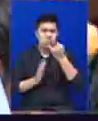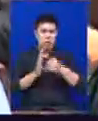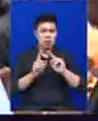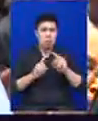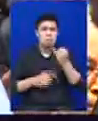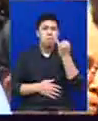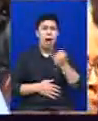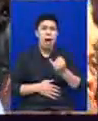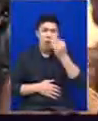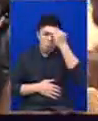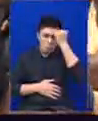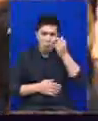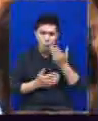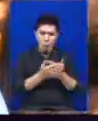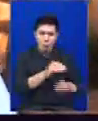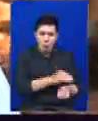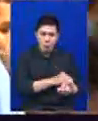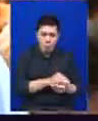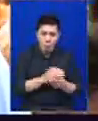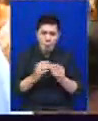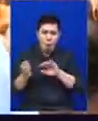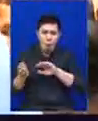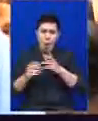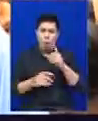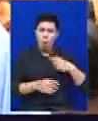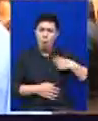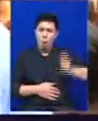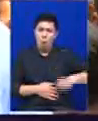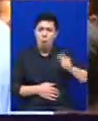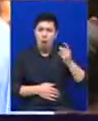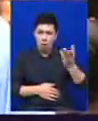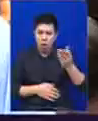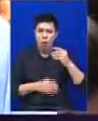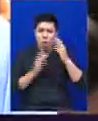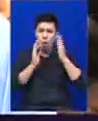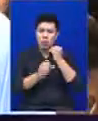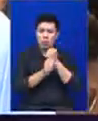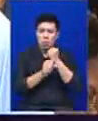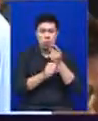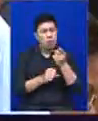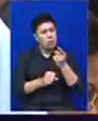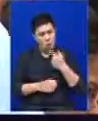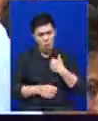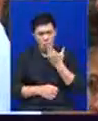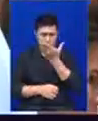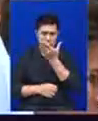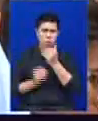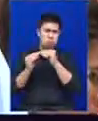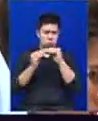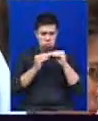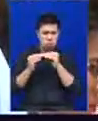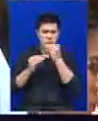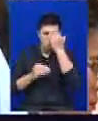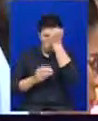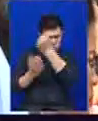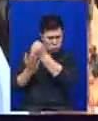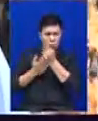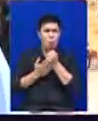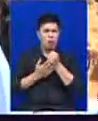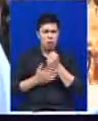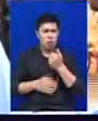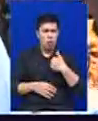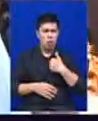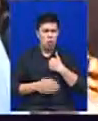คดีเนื่องจากมีการวิ่งเต้นล้มคดีกับผู้พิพากษาและเจ้าหน้าที่รัฐบางคนจึงขอความเป็นธรรมเพื่อคืนความถูก